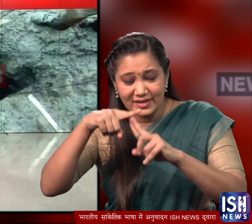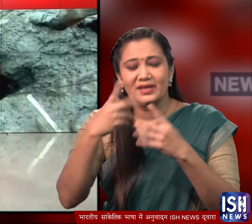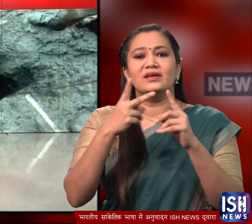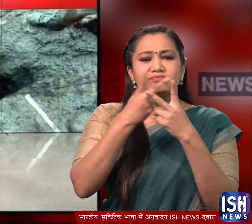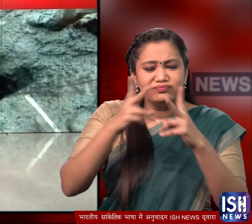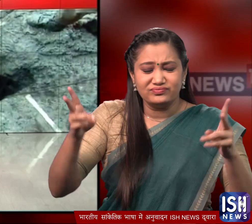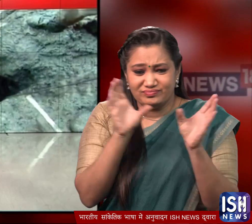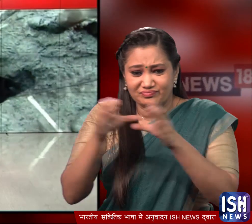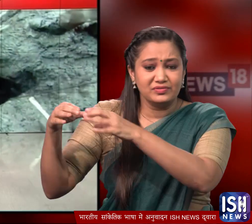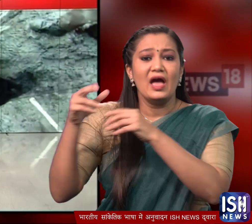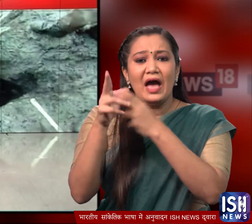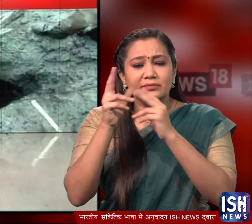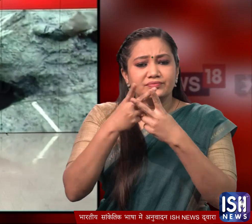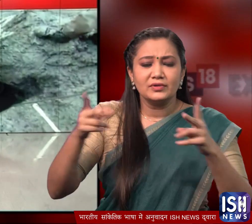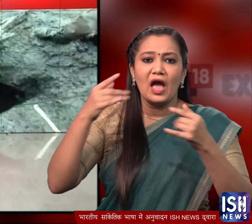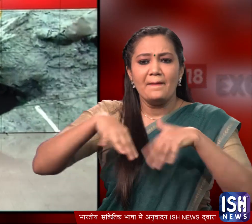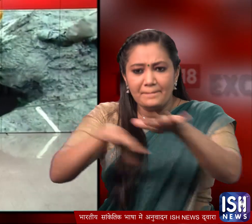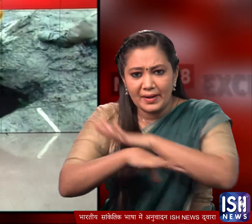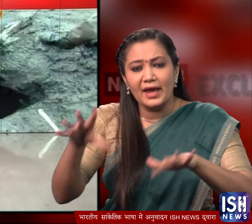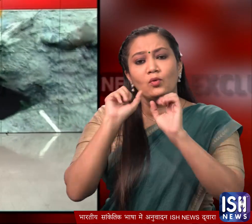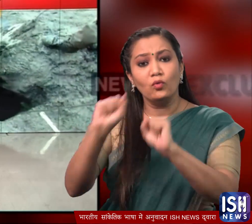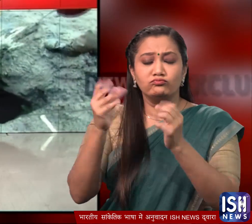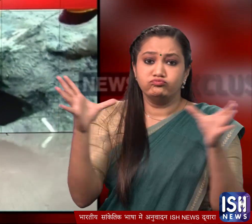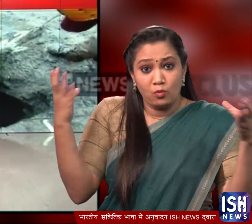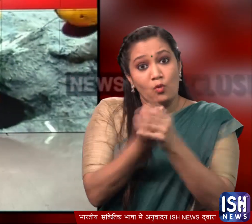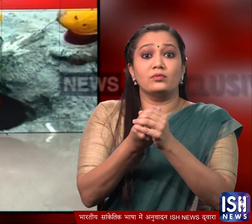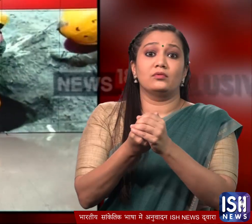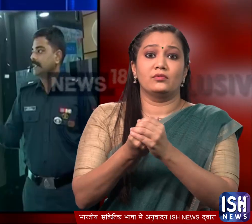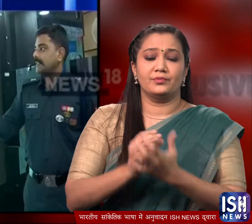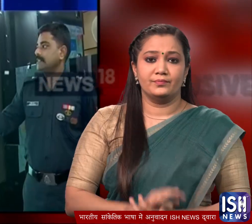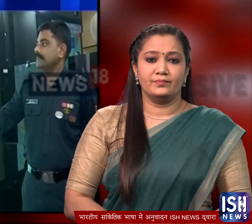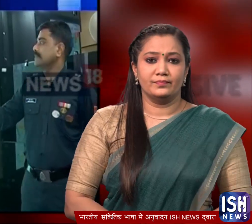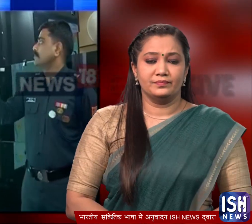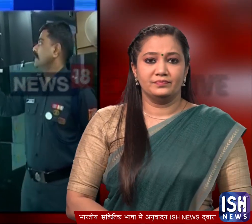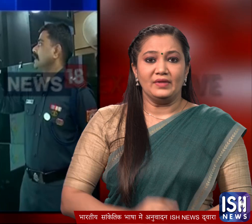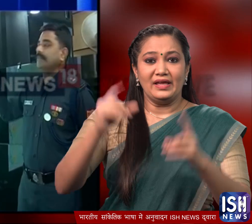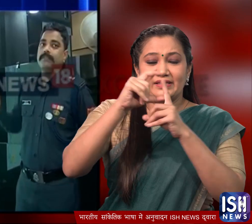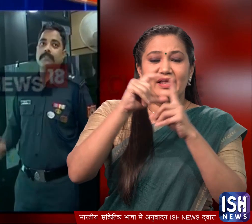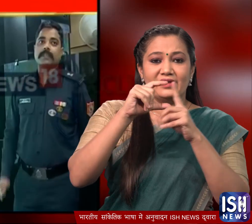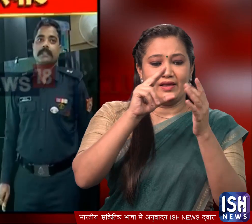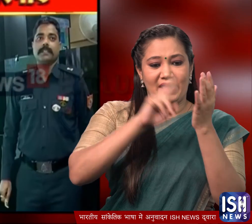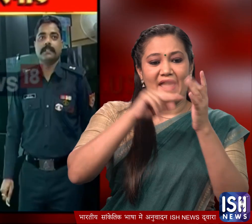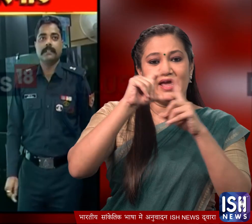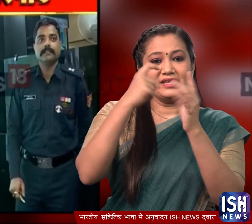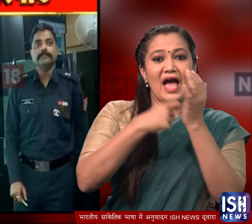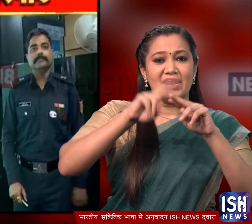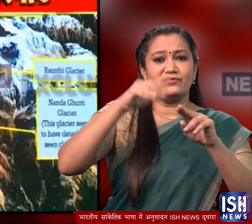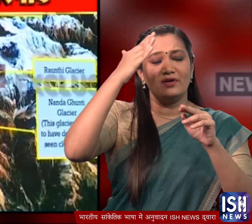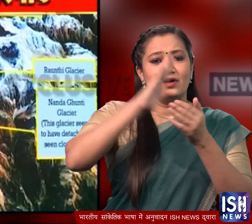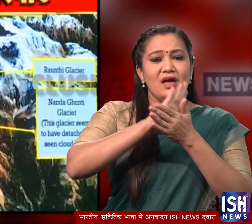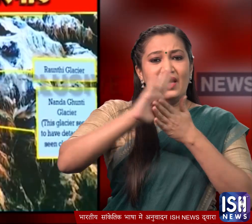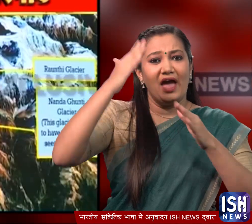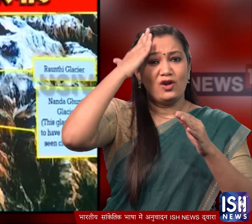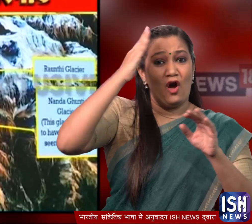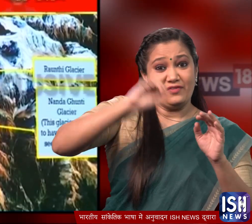एनडीआरएफ, एसडीआरएफ और सेना की टीमें मिलकर ऑपरेशन चला रही, जबकि दिल्ली के एनडीआरएफ के हेडक्वार्टर से